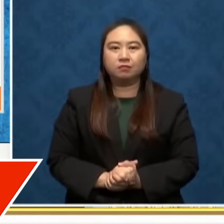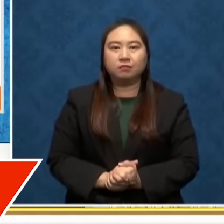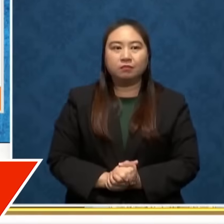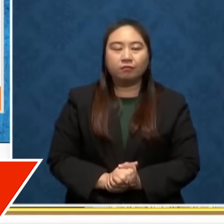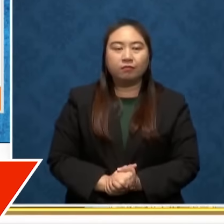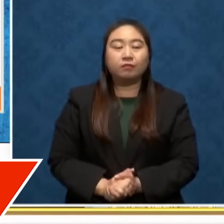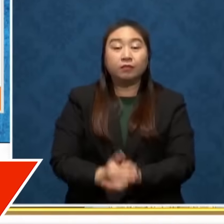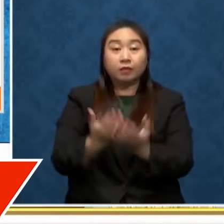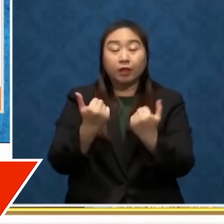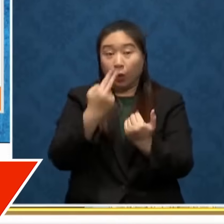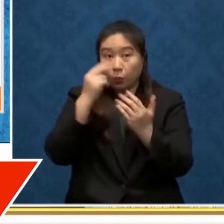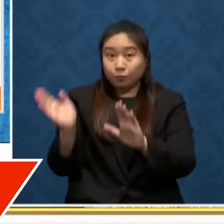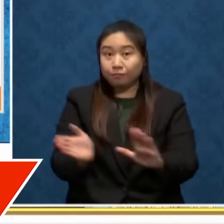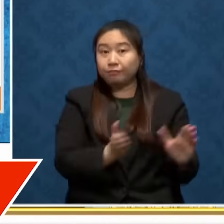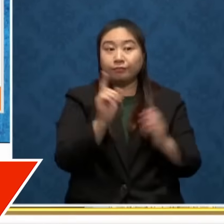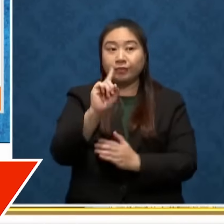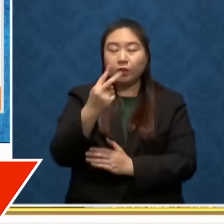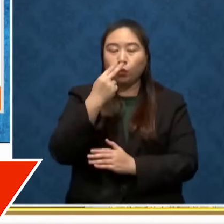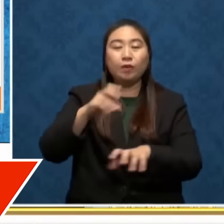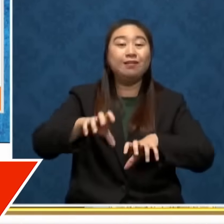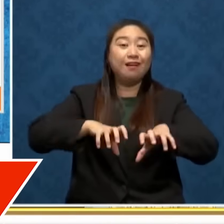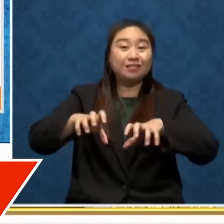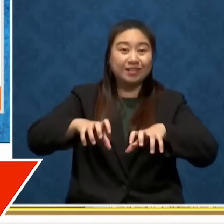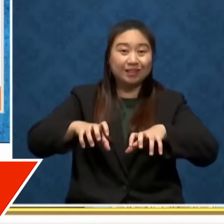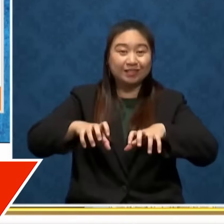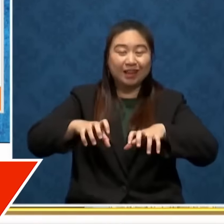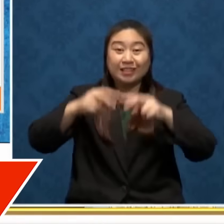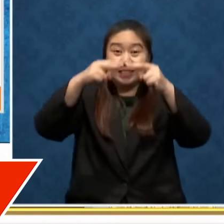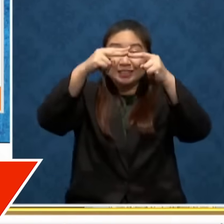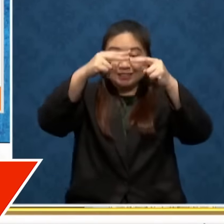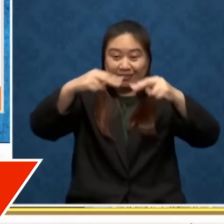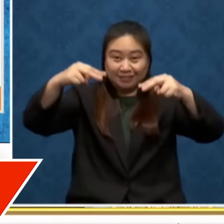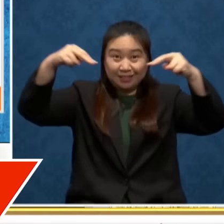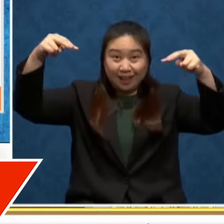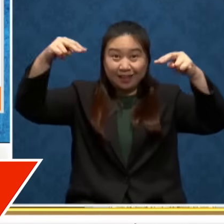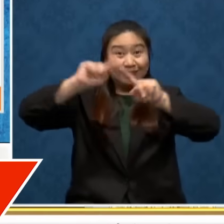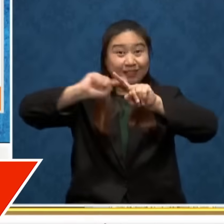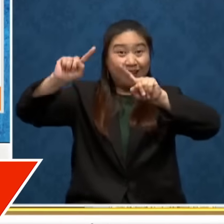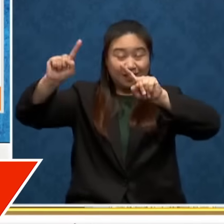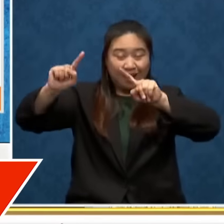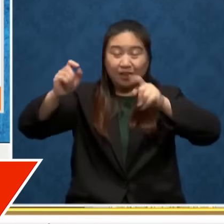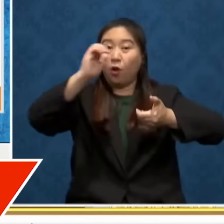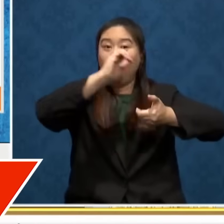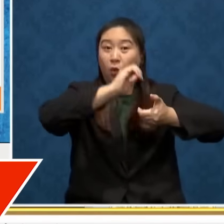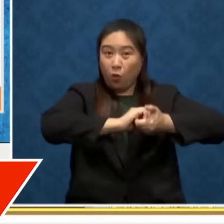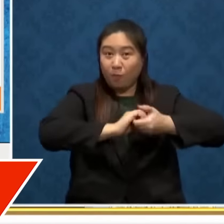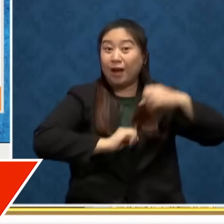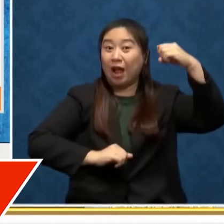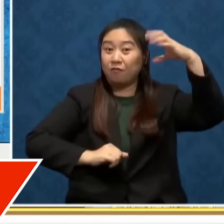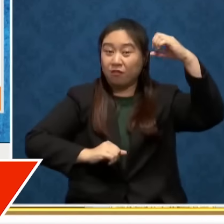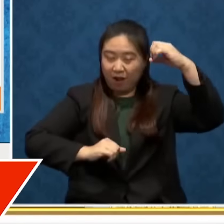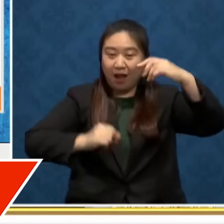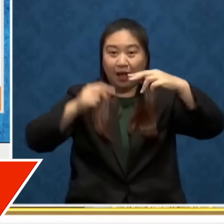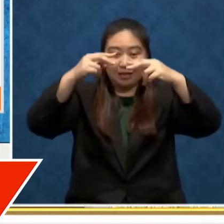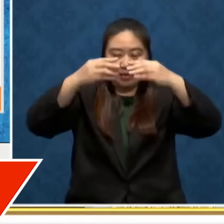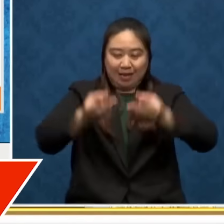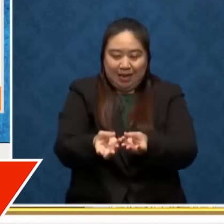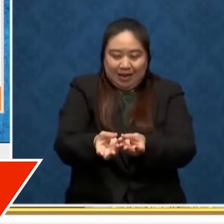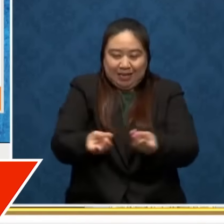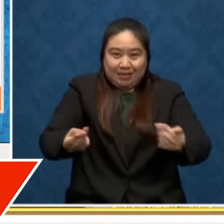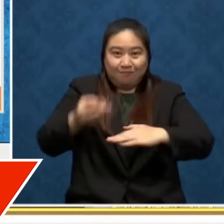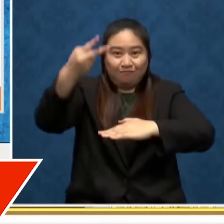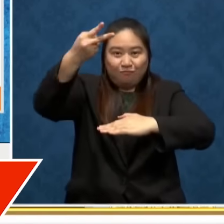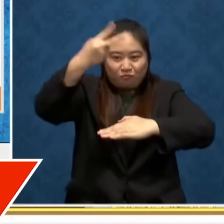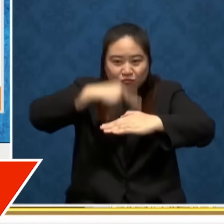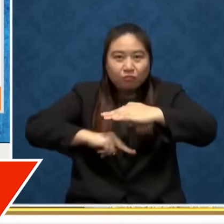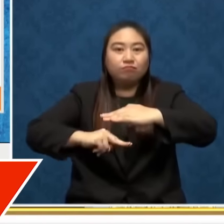สไลด์ถัดไปในส่วนของการจัดระเบียบสายสื่อสารลงดินร่วมกับกฟผ.และกฟน.เนี่ยเช่นกันก็พบว่าระ